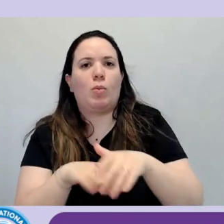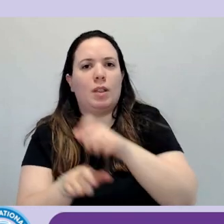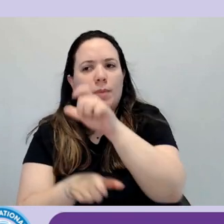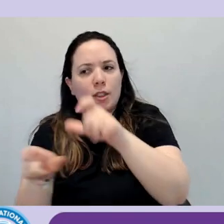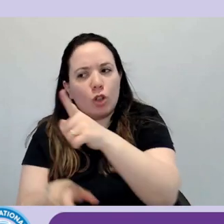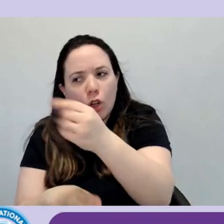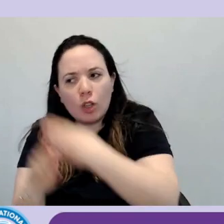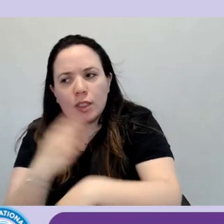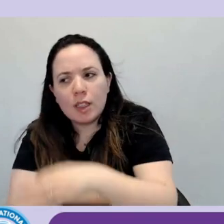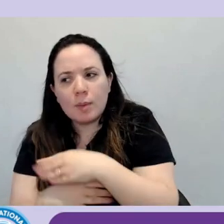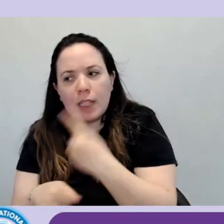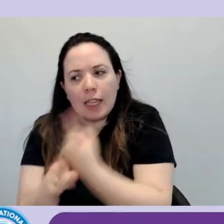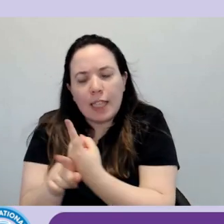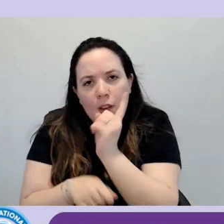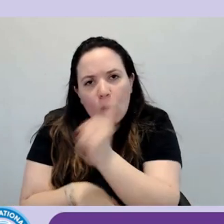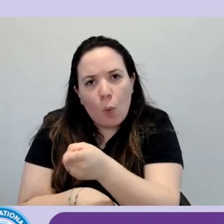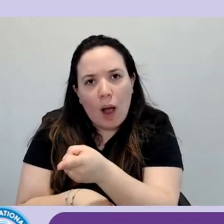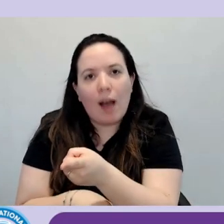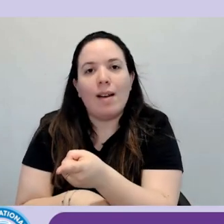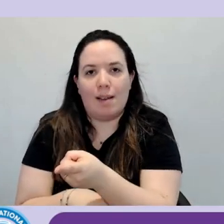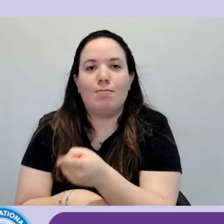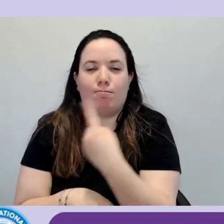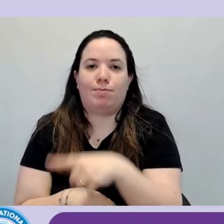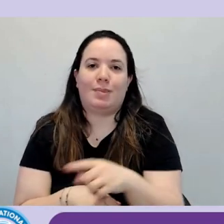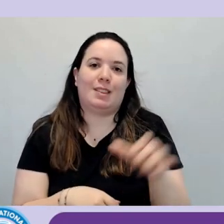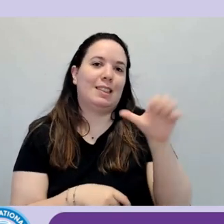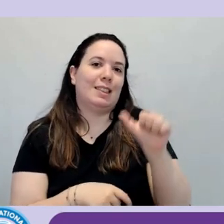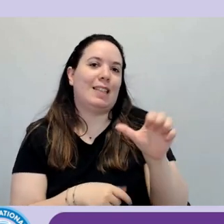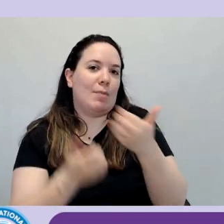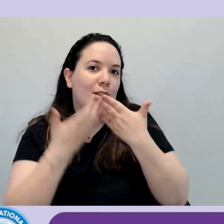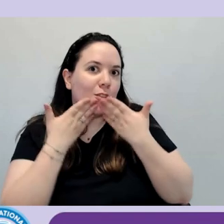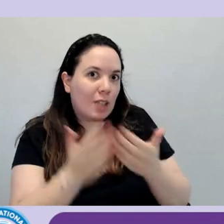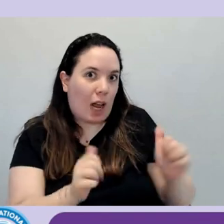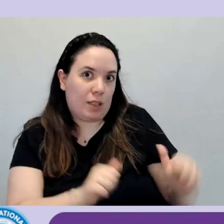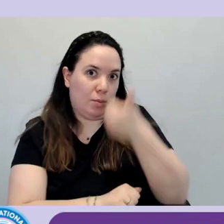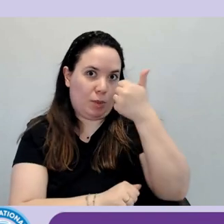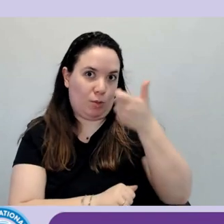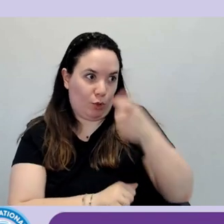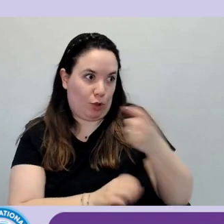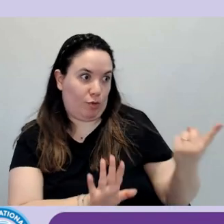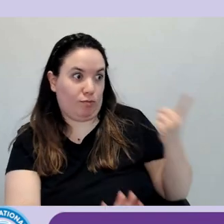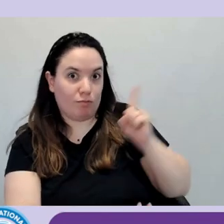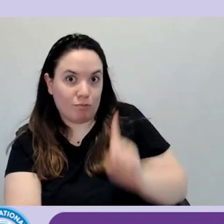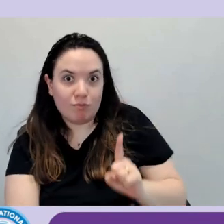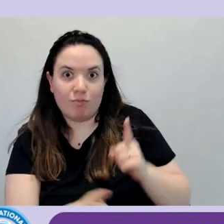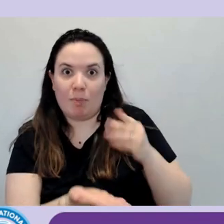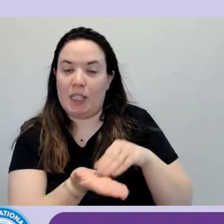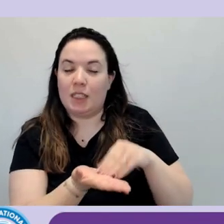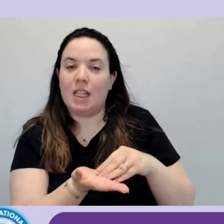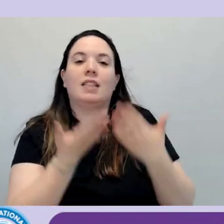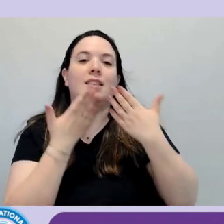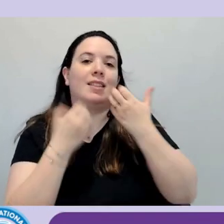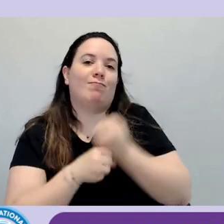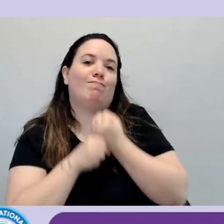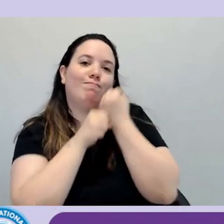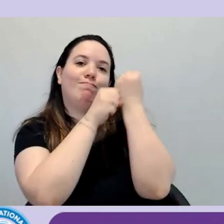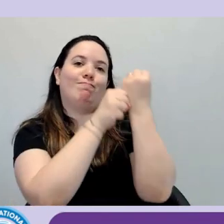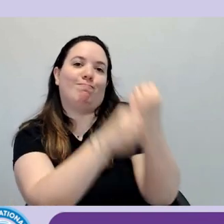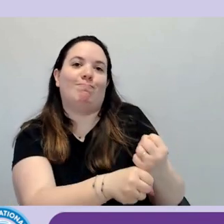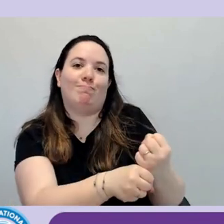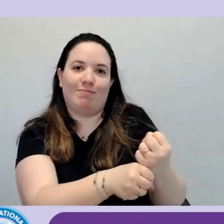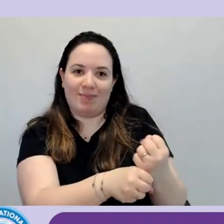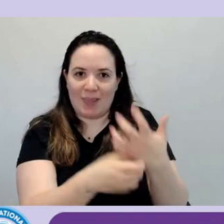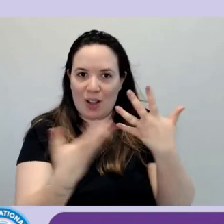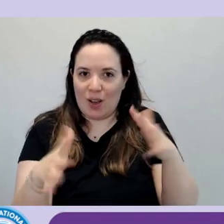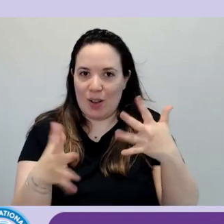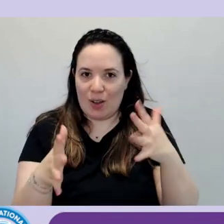con disabilità coinvolte in questo tema grazie Sabato innanzitutto di essere con noi e ti lascio ti lascio la palla visto che siamo